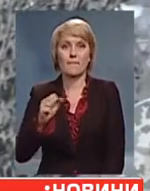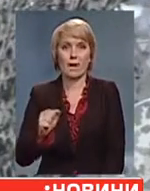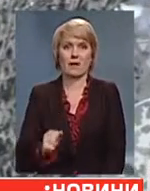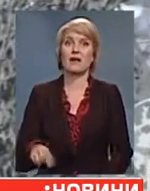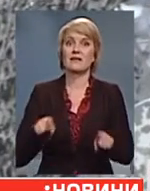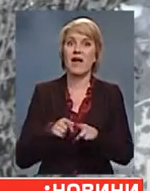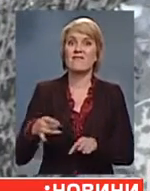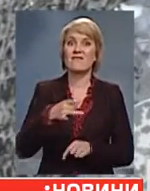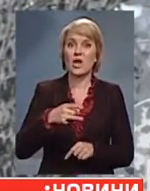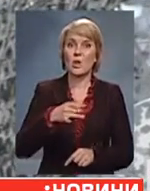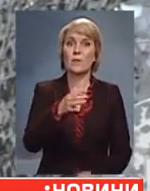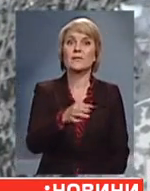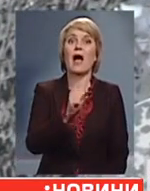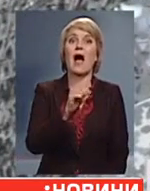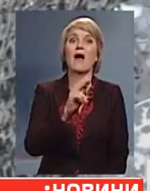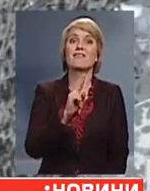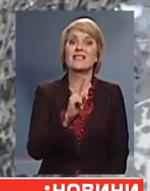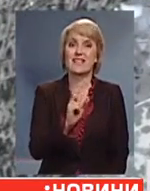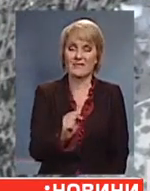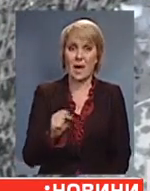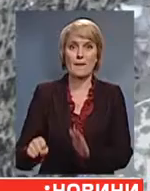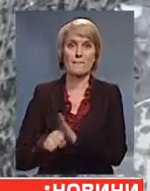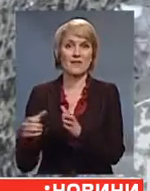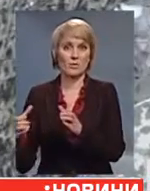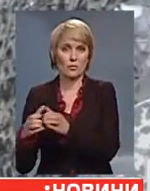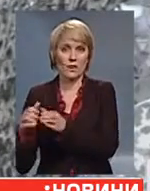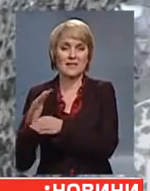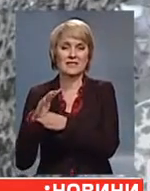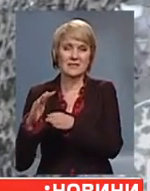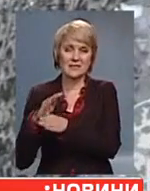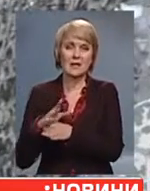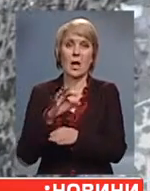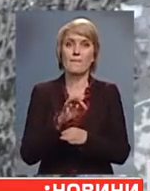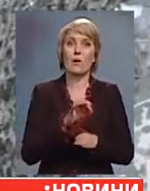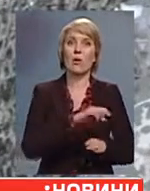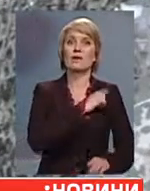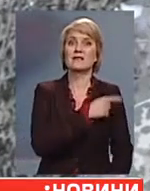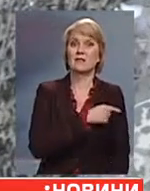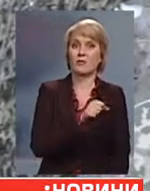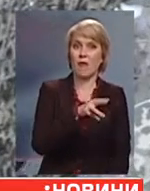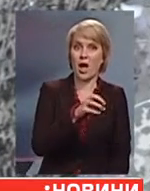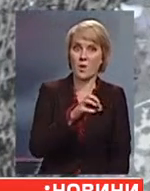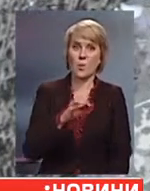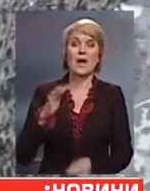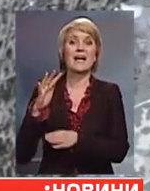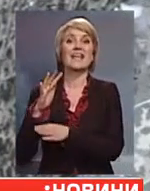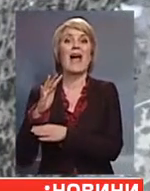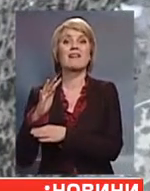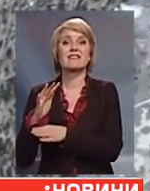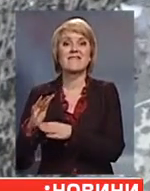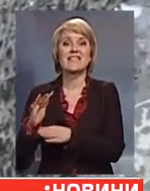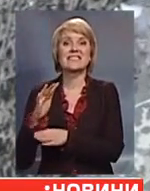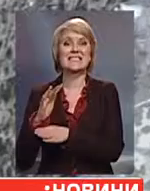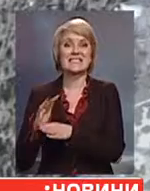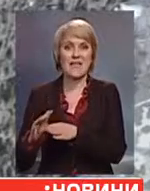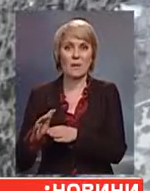Так, в районі міста Авдіївка бандформування відкрили вогонь по позиціях сил антитерористичної операції з реактивних систем залпового вогню БМ-21